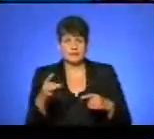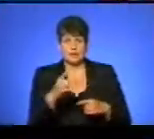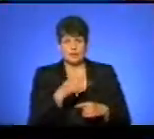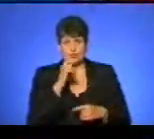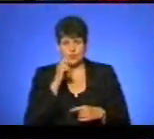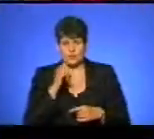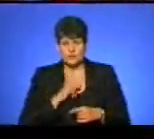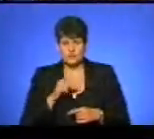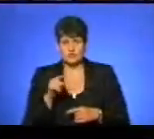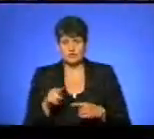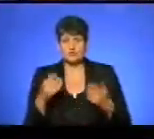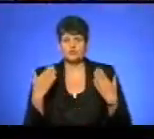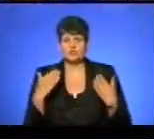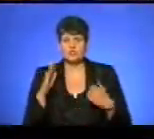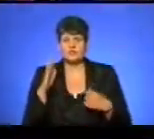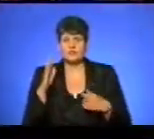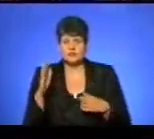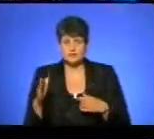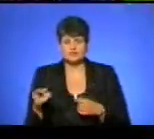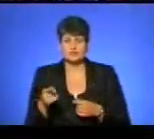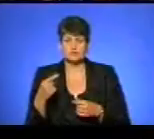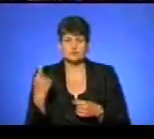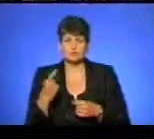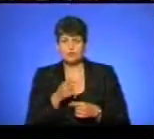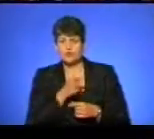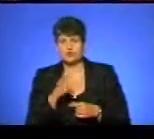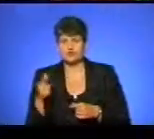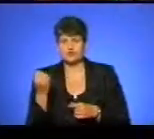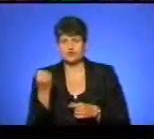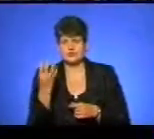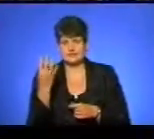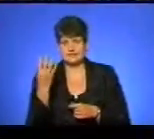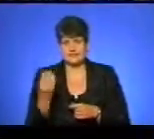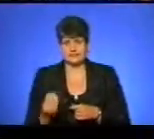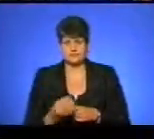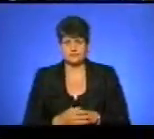України. Вони відпочиватимуть на Тернопільщині упродовж 14 днів.